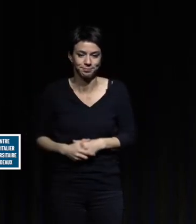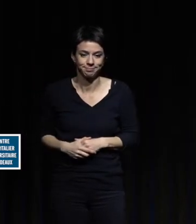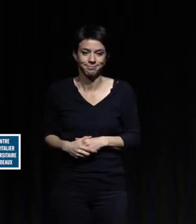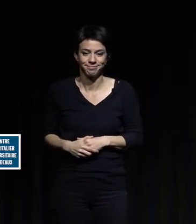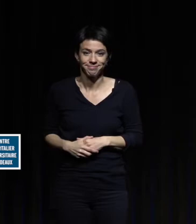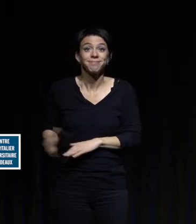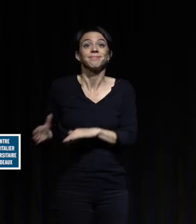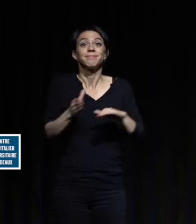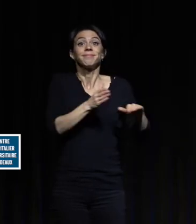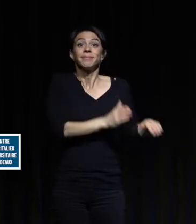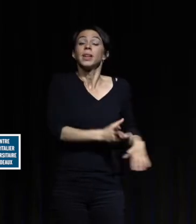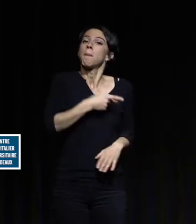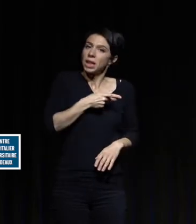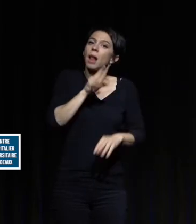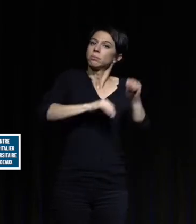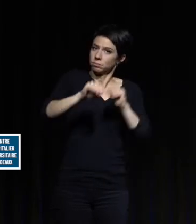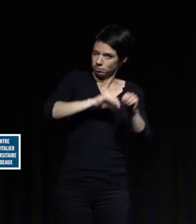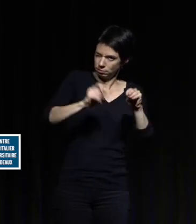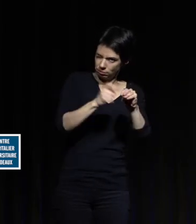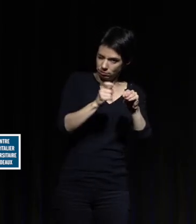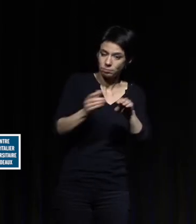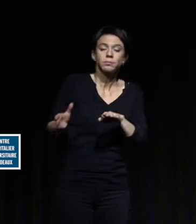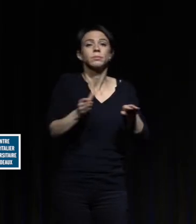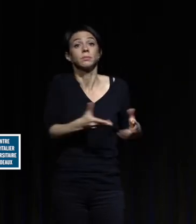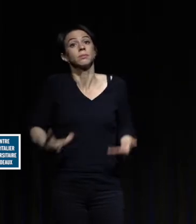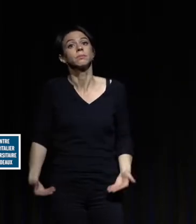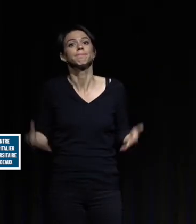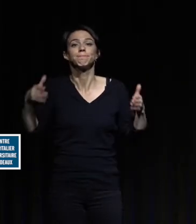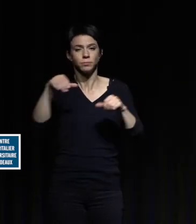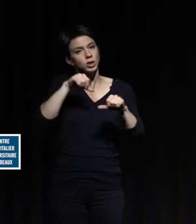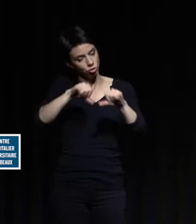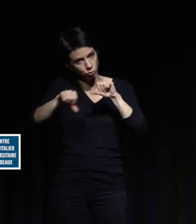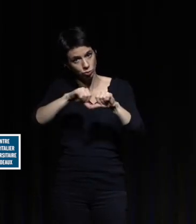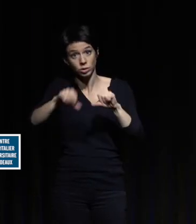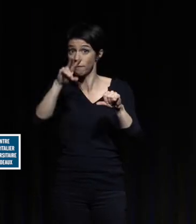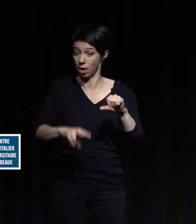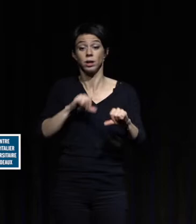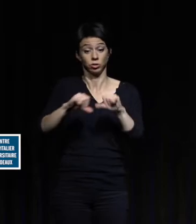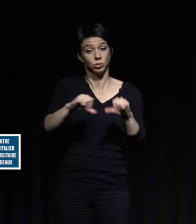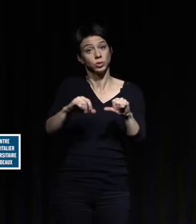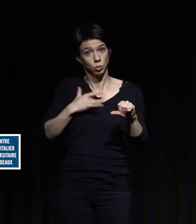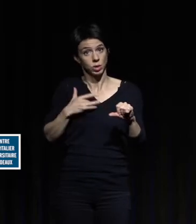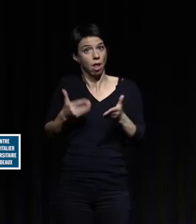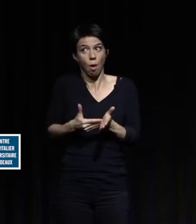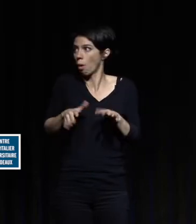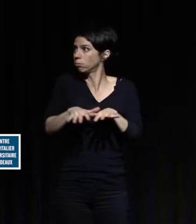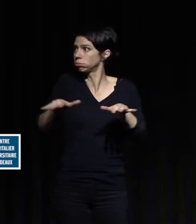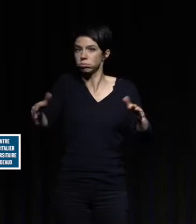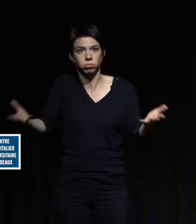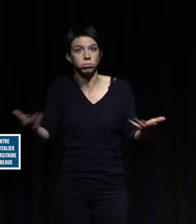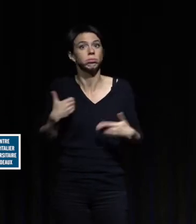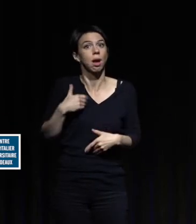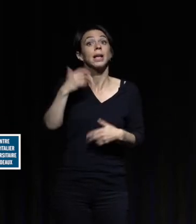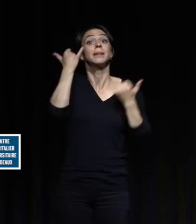panorama chirurgical. La chirurgie est toujours utile. Elle est d'autant utile, soit parce que c'est très grave, et il va bien falloir que